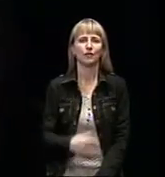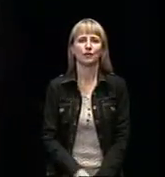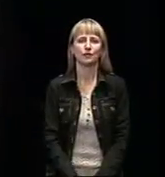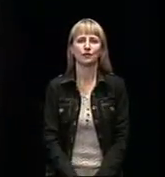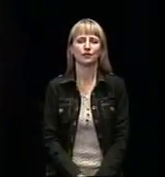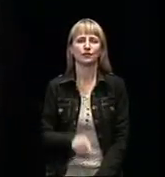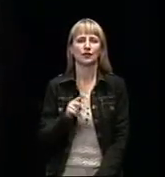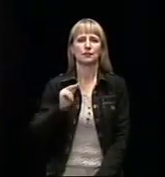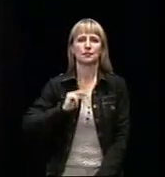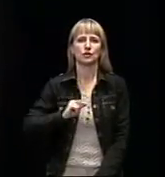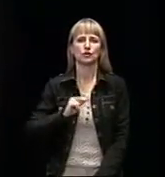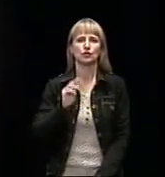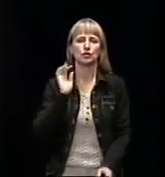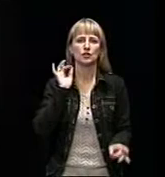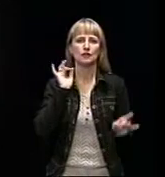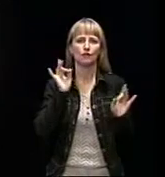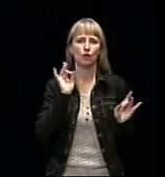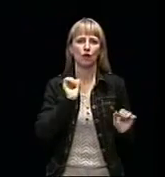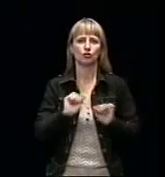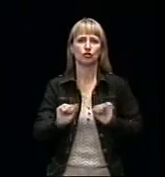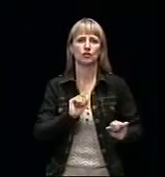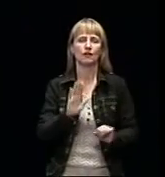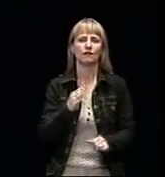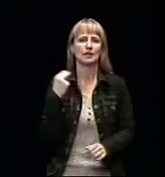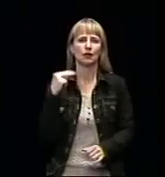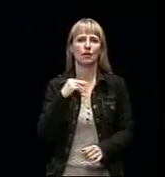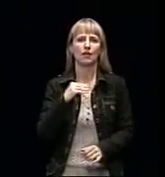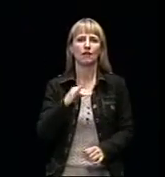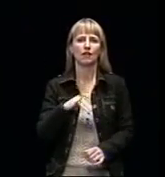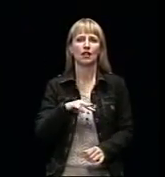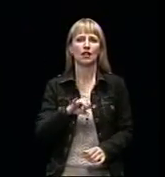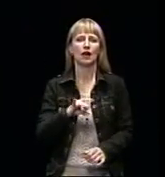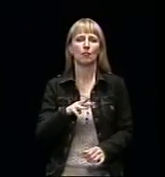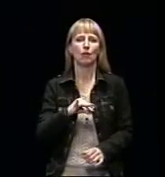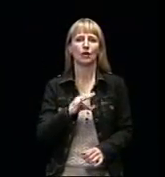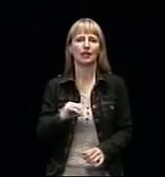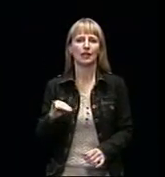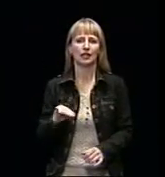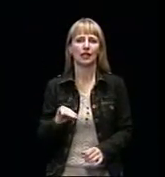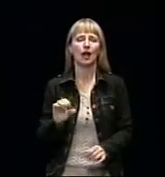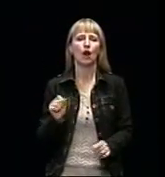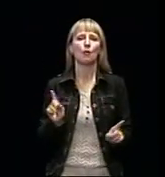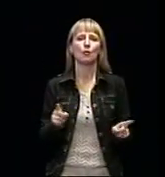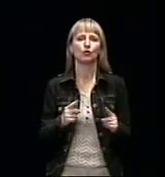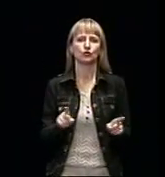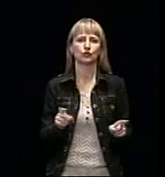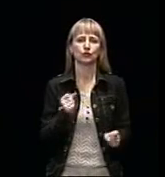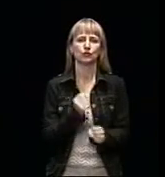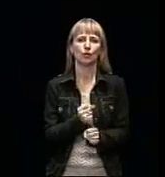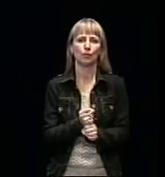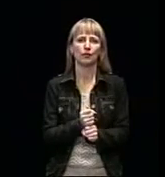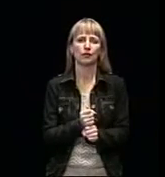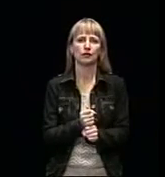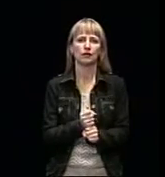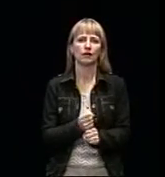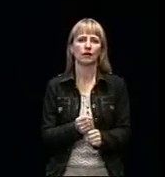Ти працюєш звукорежисером у Запорізькій філармонії. Да. А от музику зробити